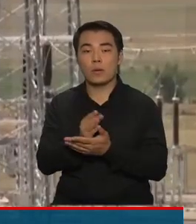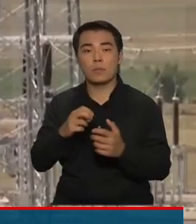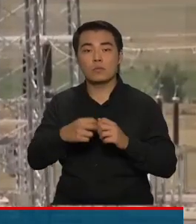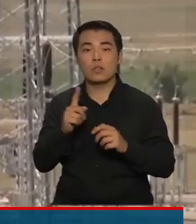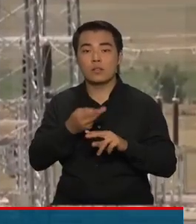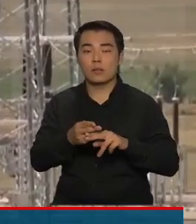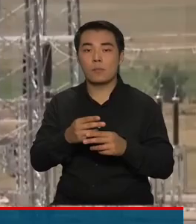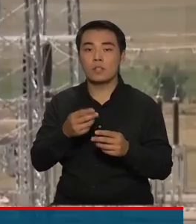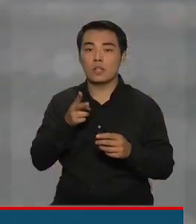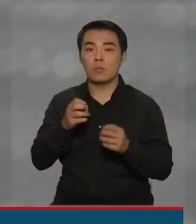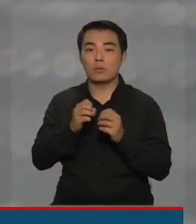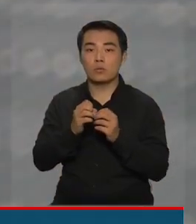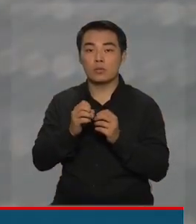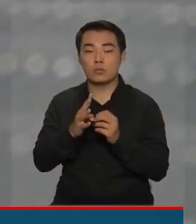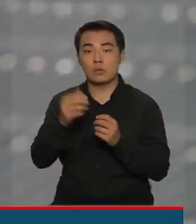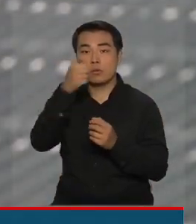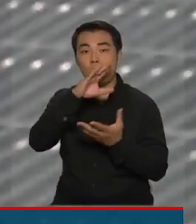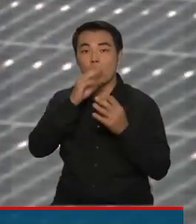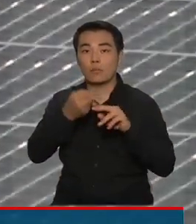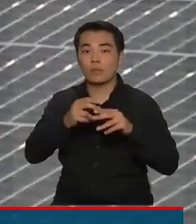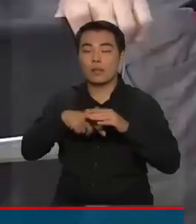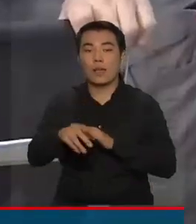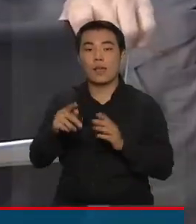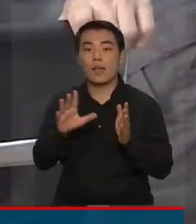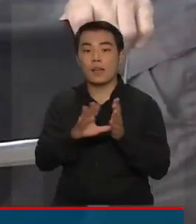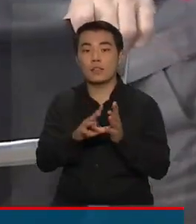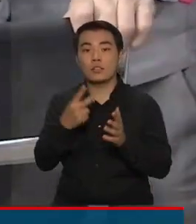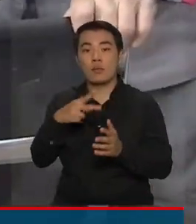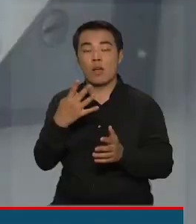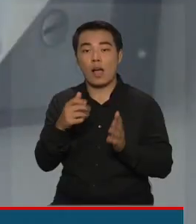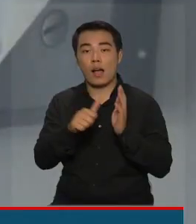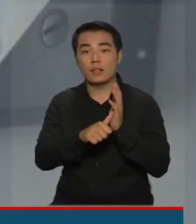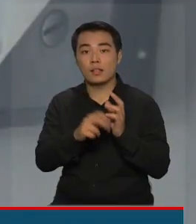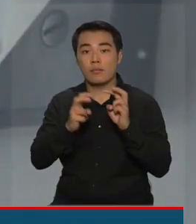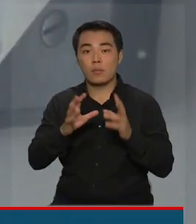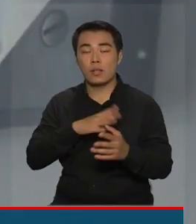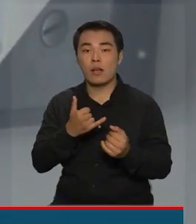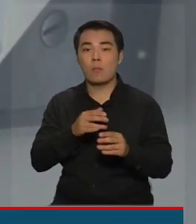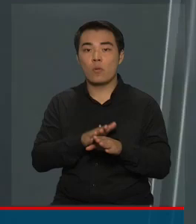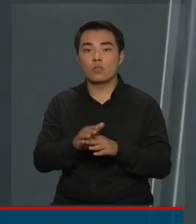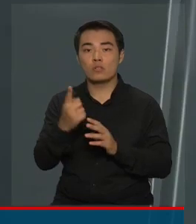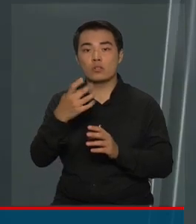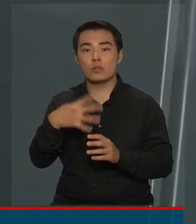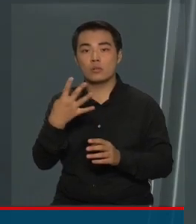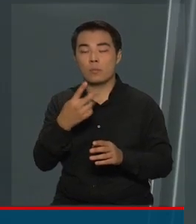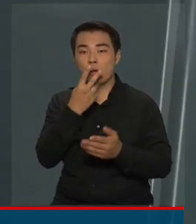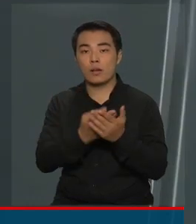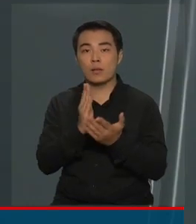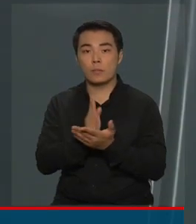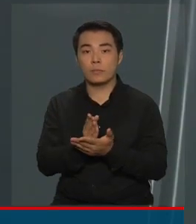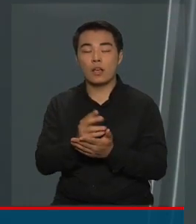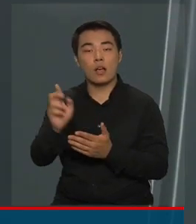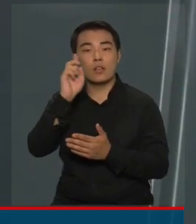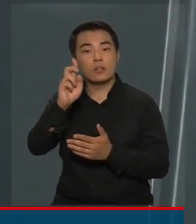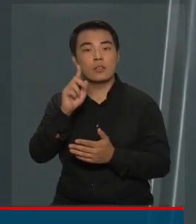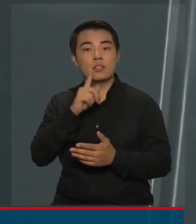біздің елде 2014 жылы баламалы энергия көздерін шығаратын небәрі 26 нысан болса, қазір олардың саны 144-ке жетті. Еліміздің